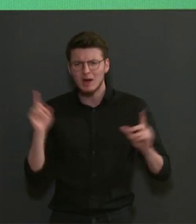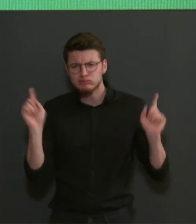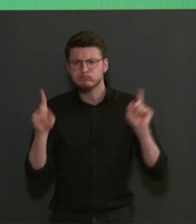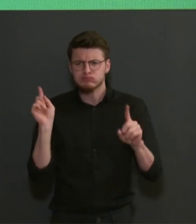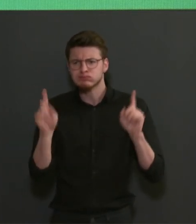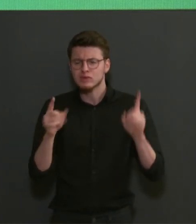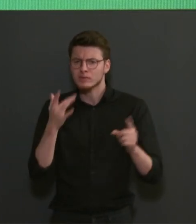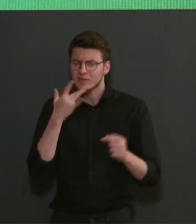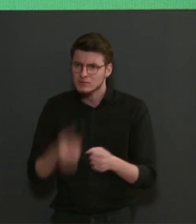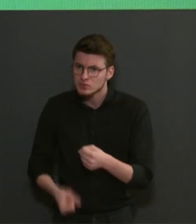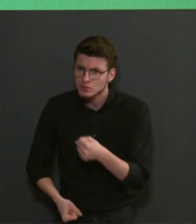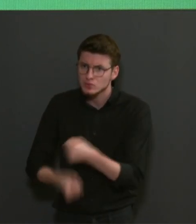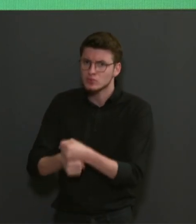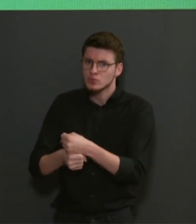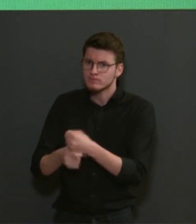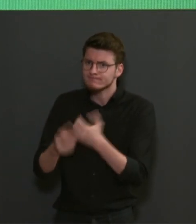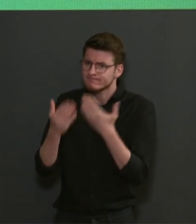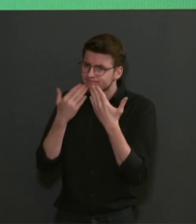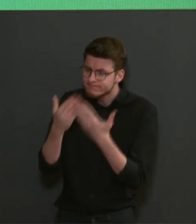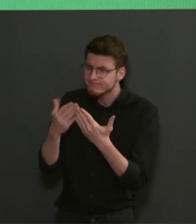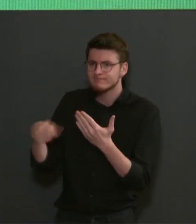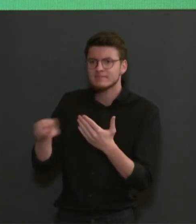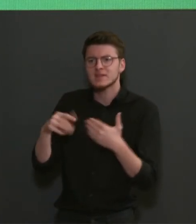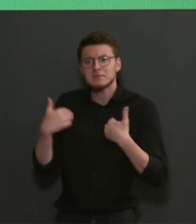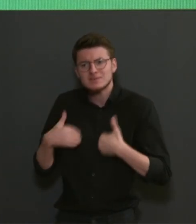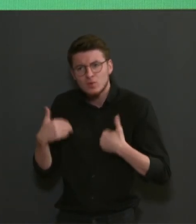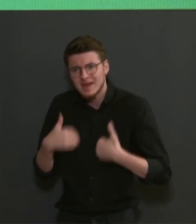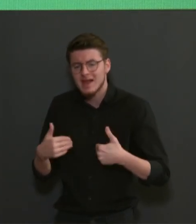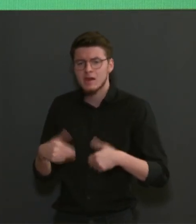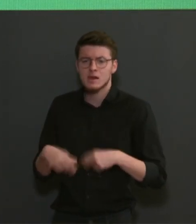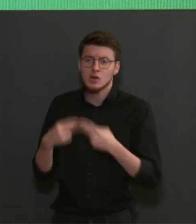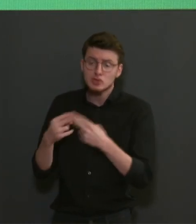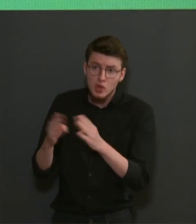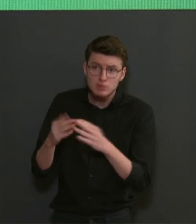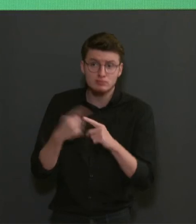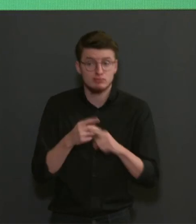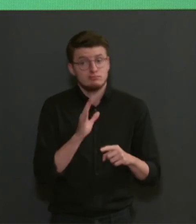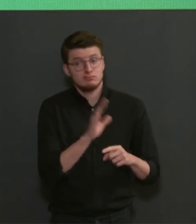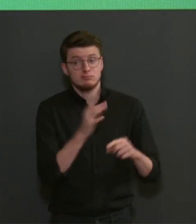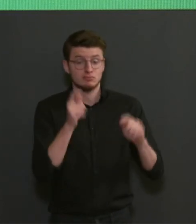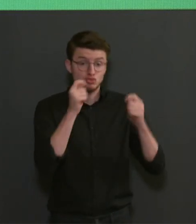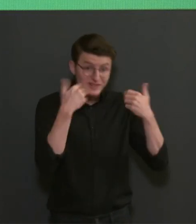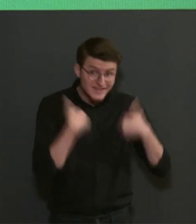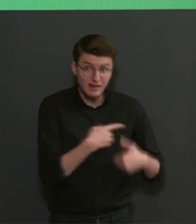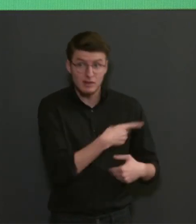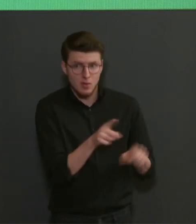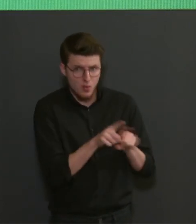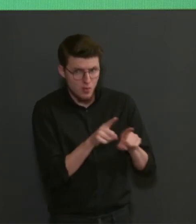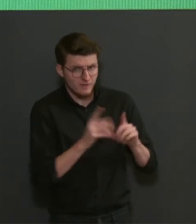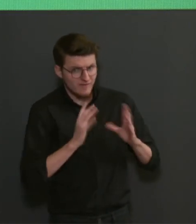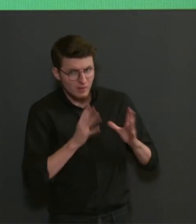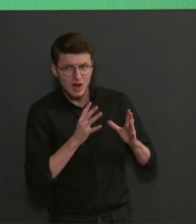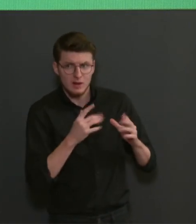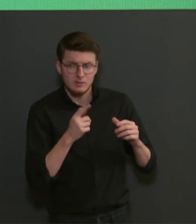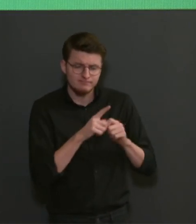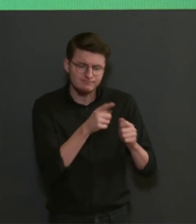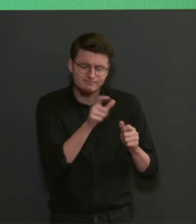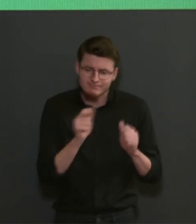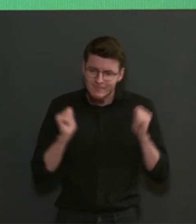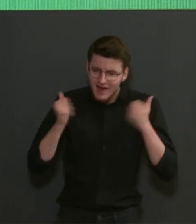zowel het personeel in de woonzorgcentra als ook aan de studenten, de vrijwilligers en de mantelzorgers.